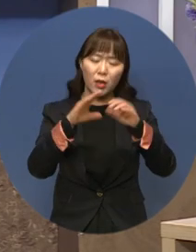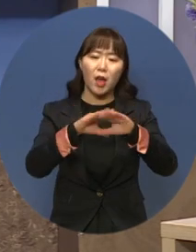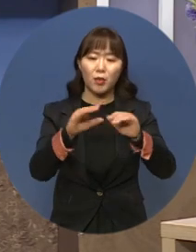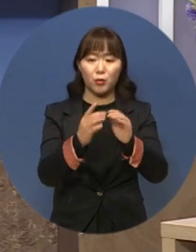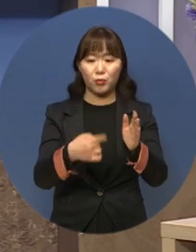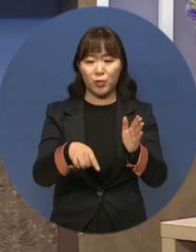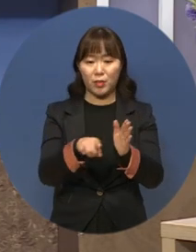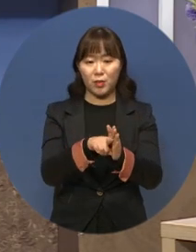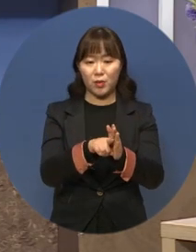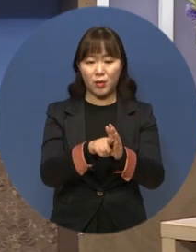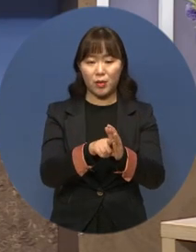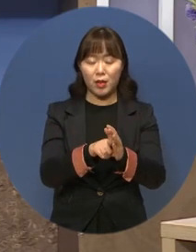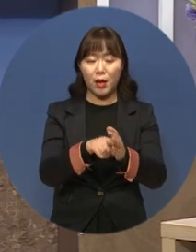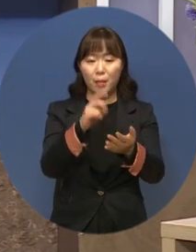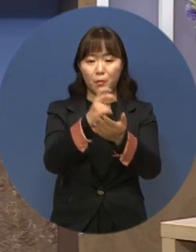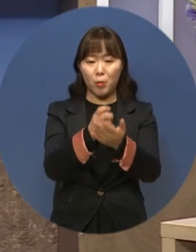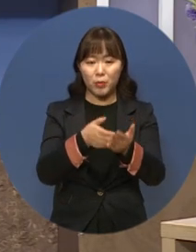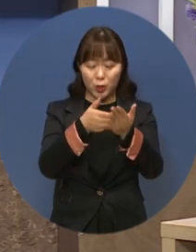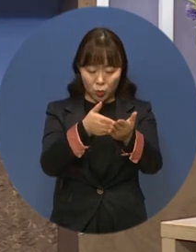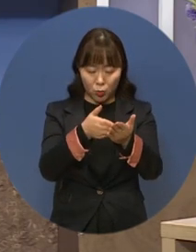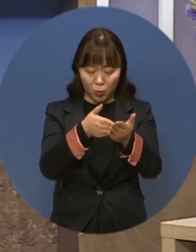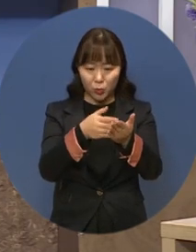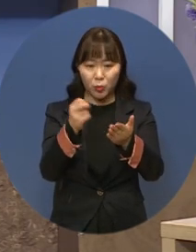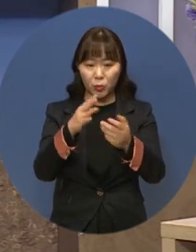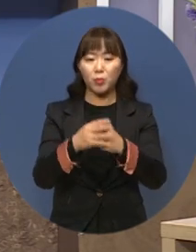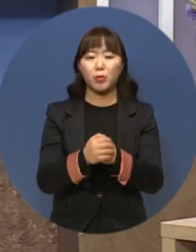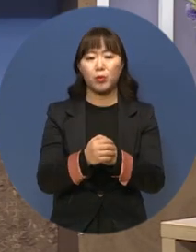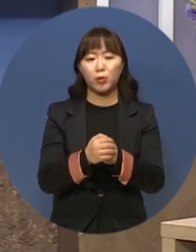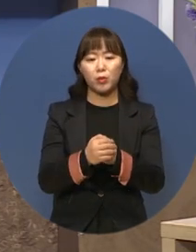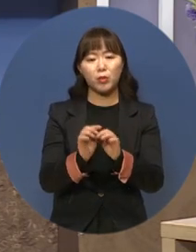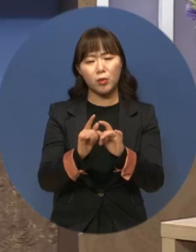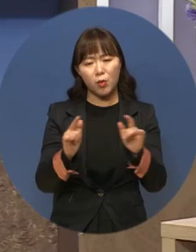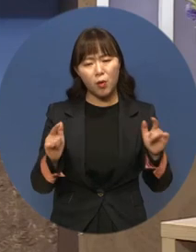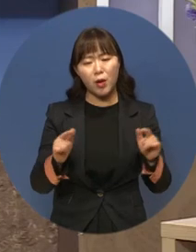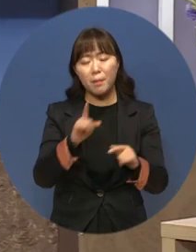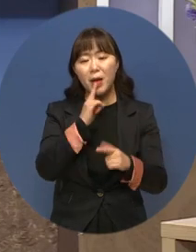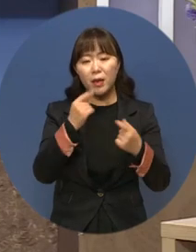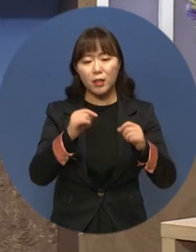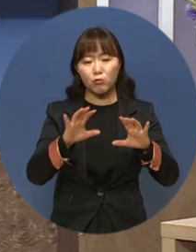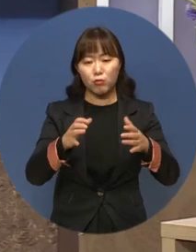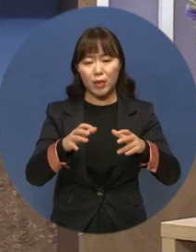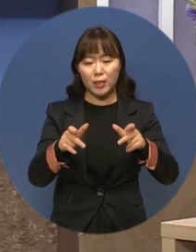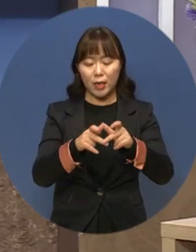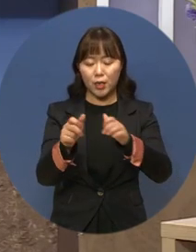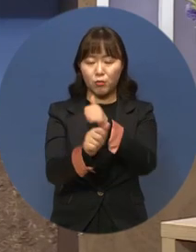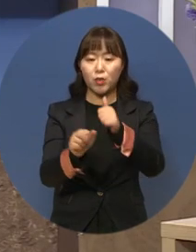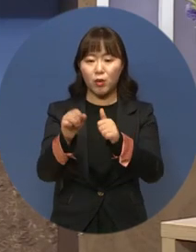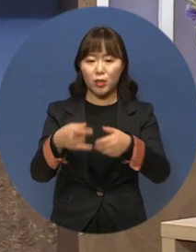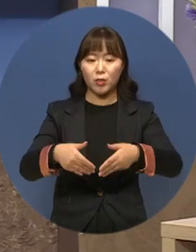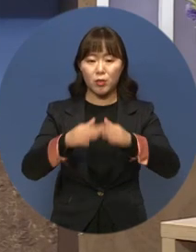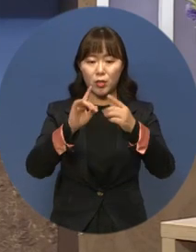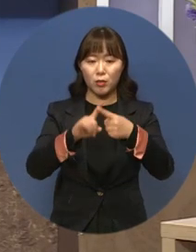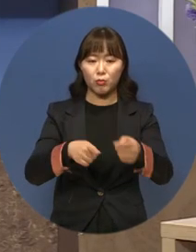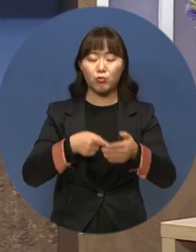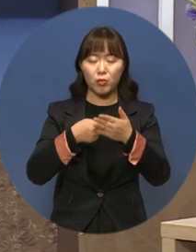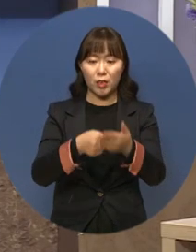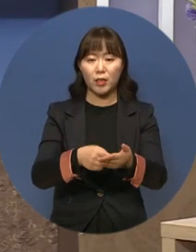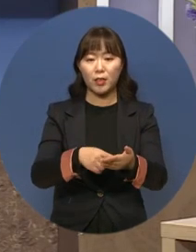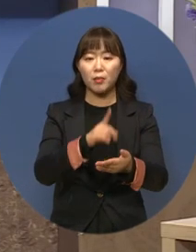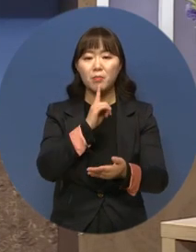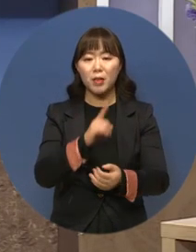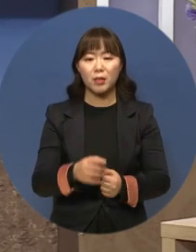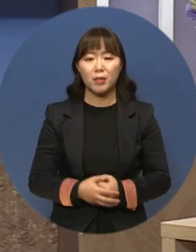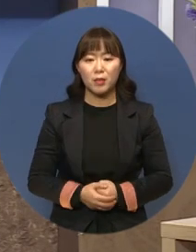위해서 입법 지원 요구뿐만 아니라 앞서서 여러 번 강조하신 이 국가장애인위원회 설치를 추진하겠다고